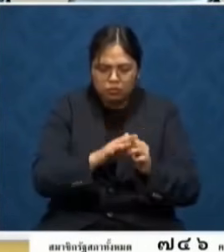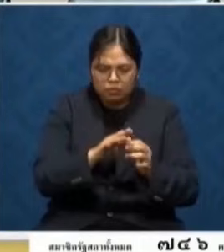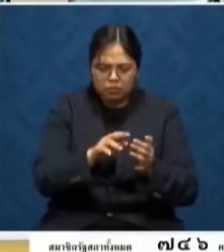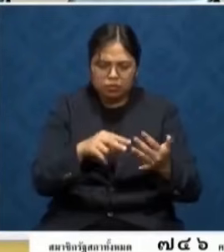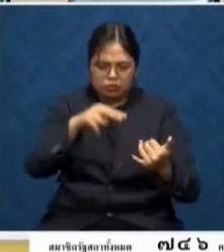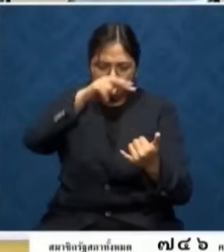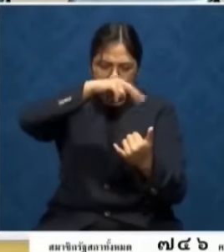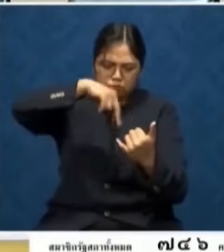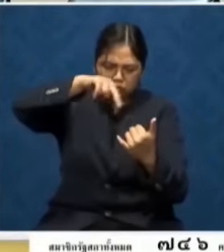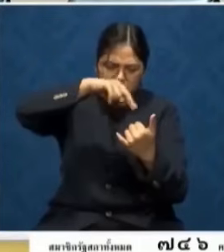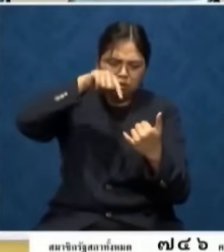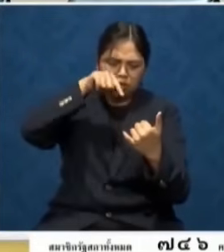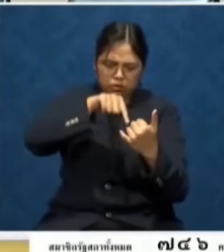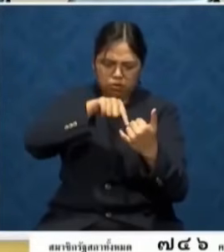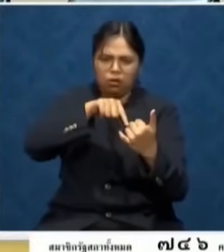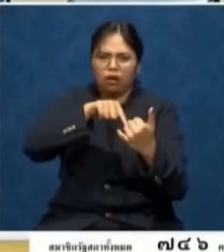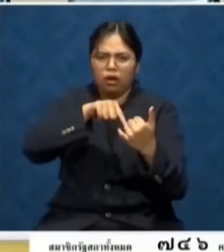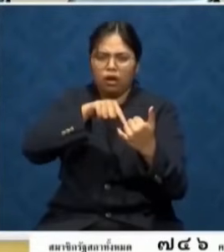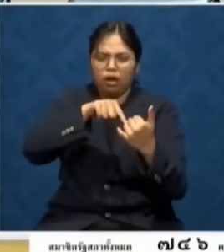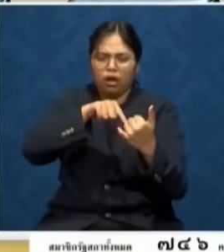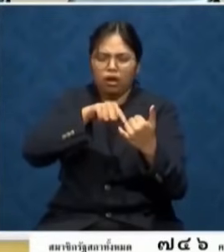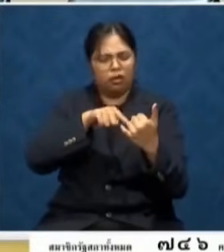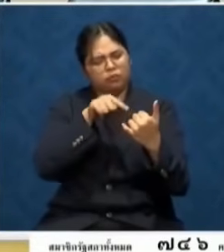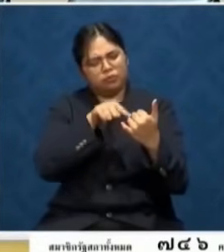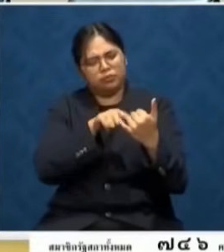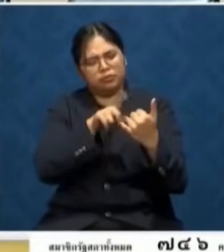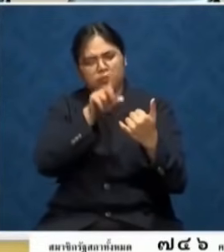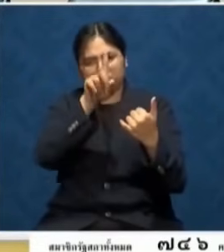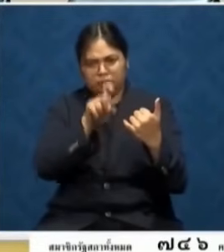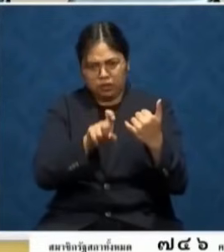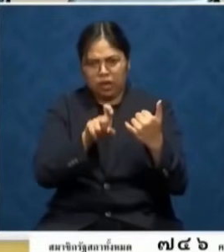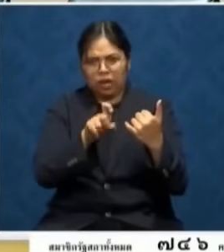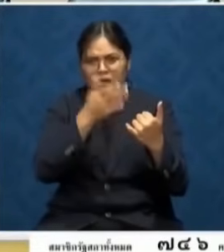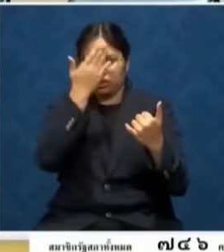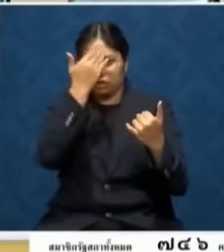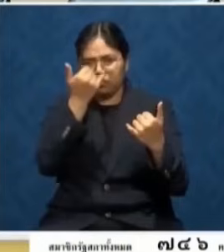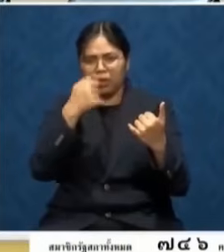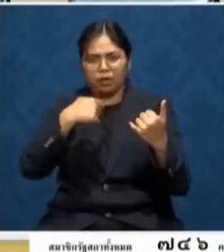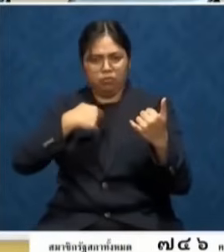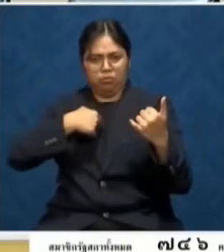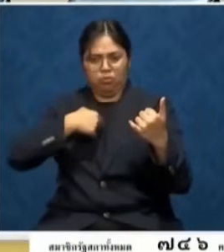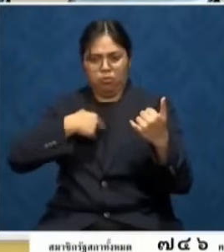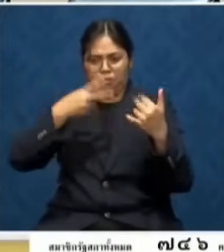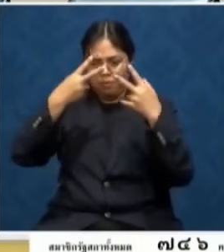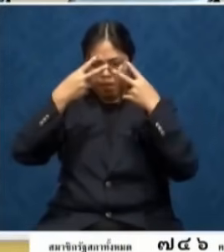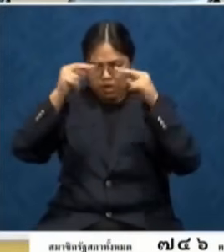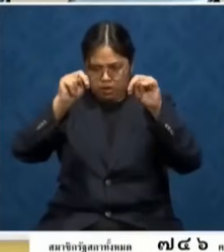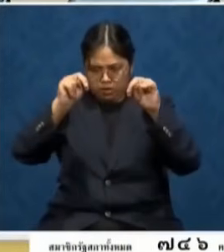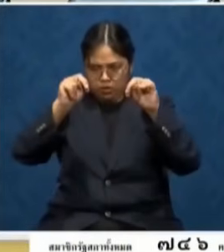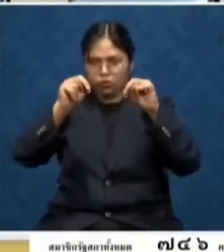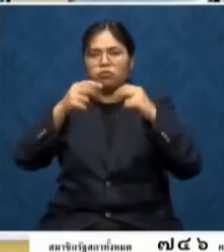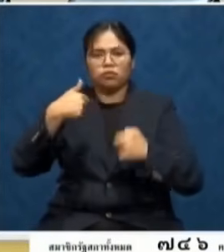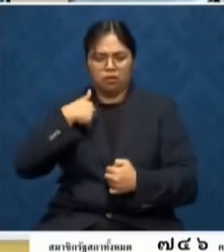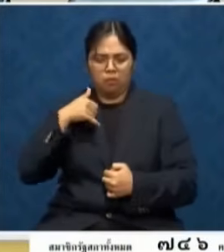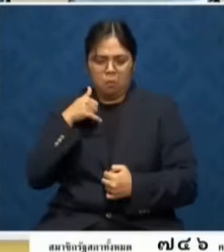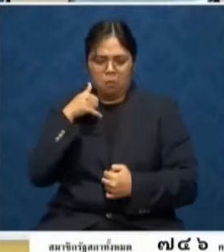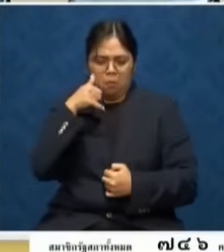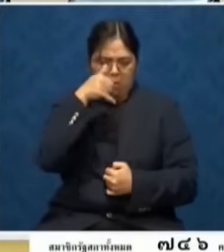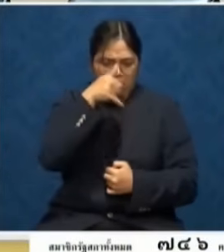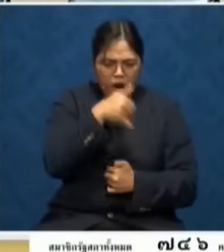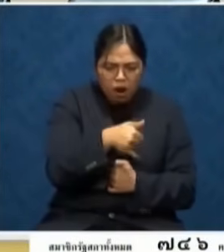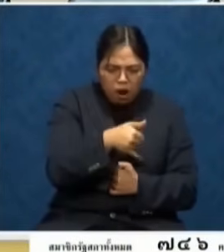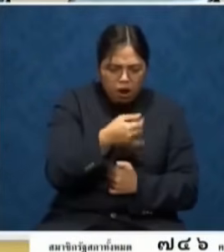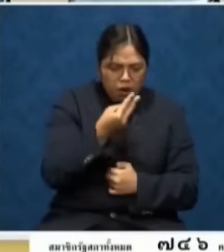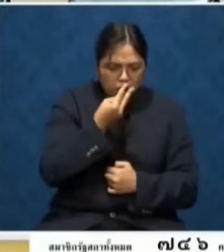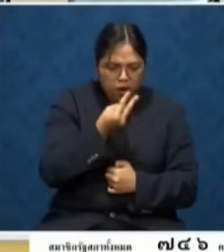าจะเป็นไปได้ว่าเพิ่งเกิดเหตุหยกทำไมอดีตนายกชวนหลีกภัยมายืนดูอยู่มันเป็นเหตุการณ์บังเอิญจริง